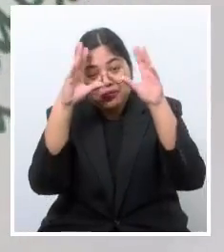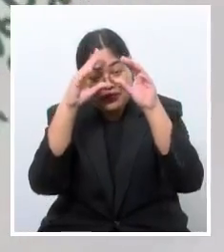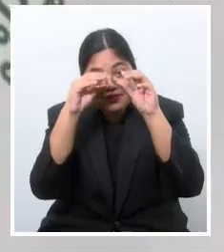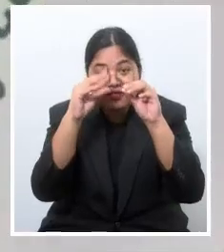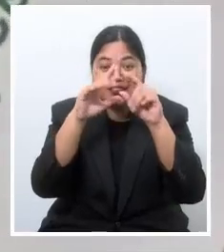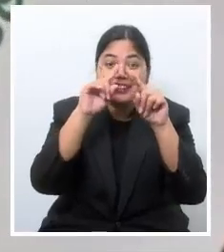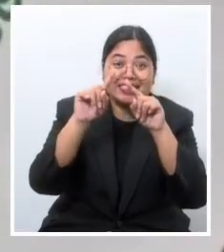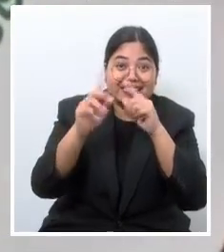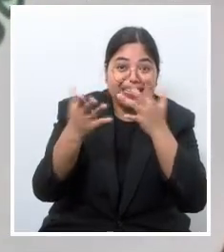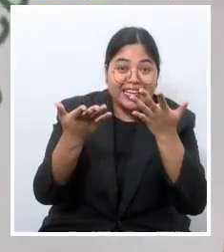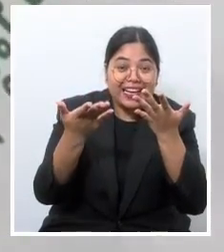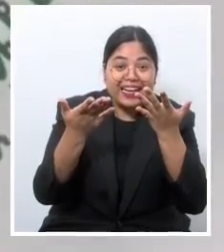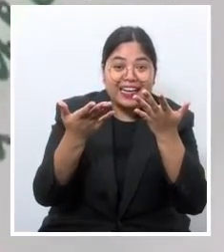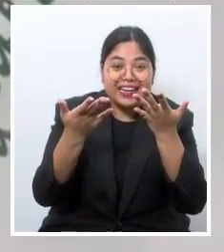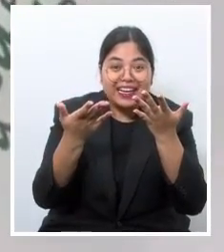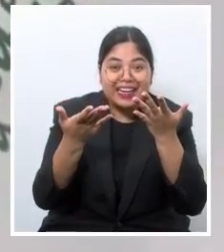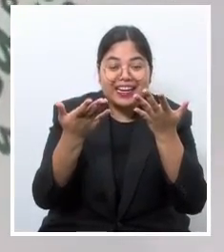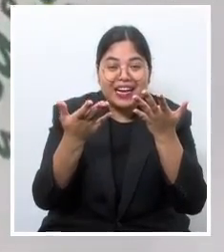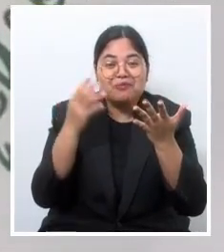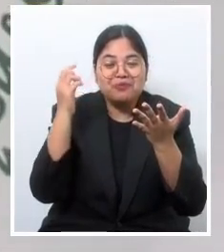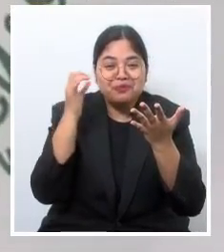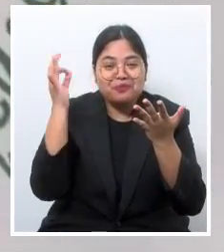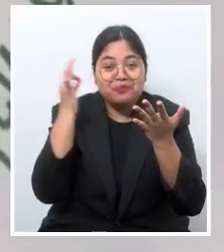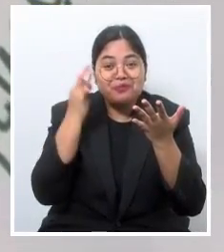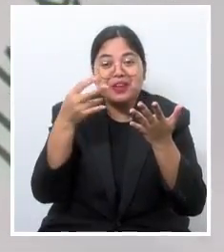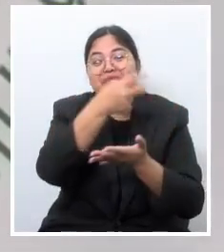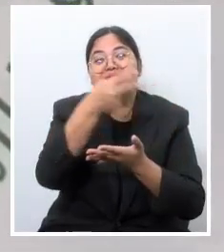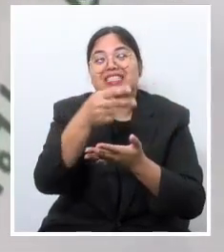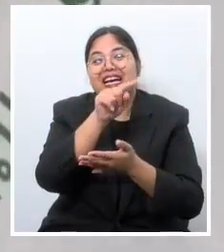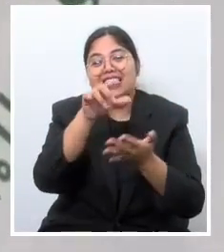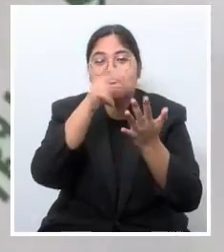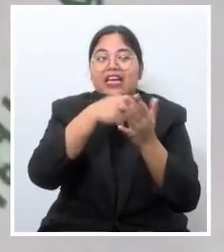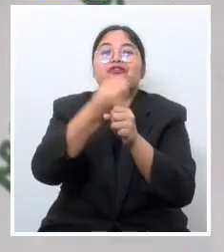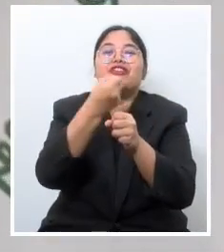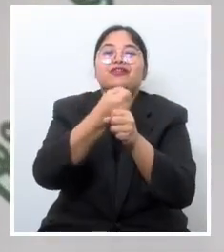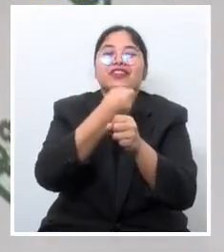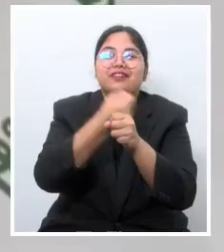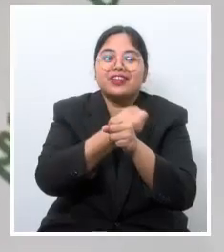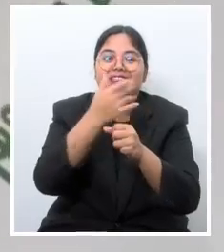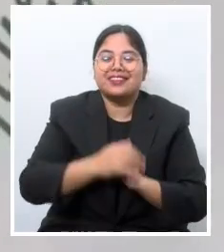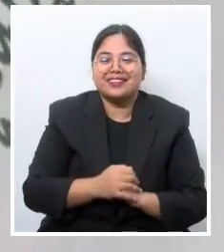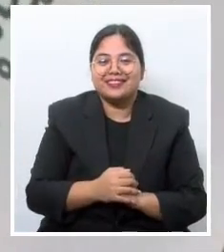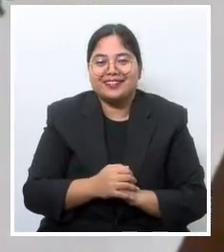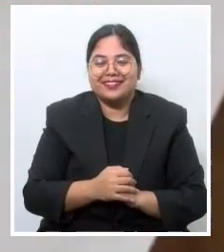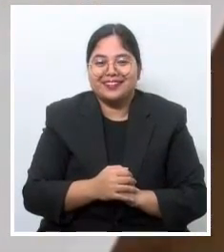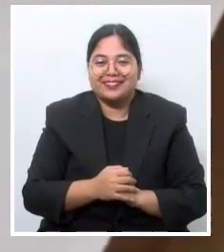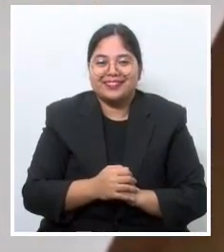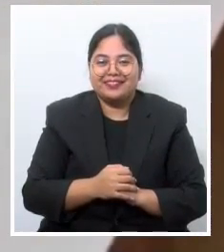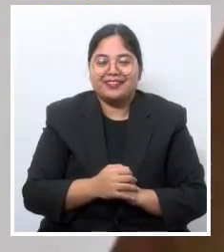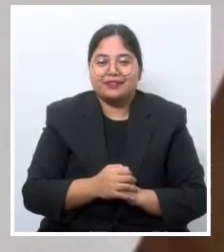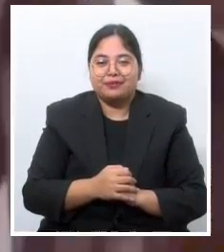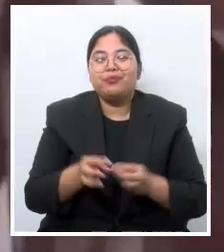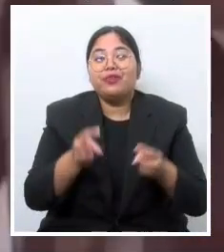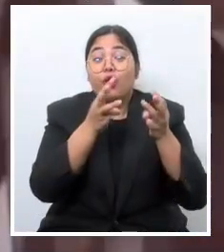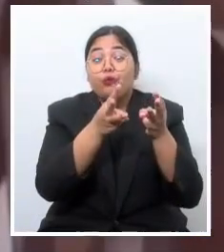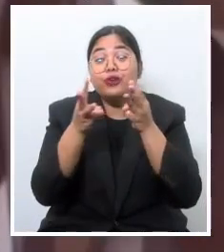หน่อยเดี๋ยวดีฟนไม่ท่านผู้ผ่าน้ำสหามาเทคนิค